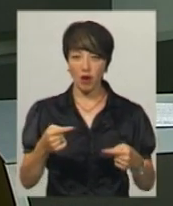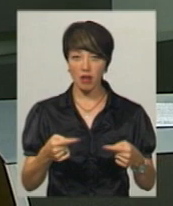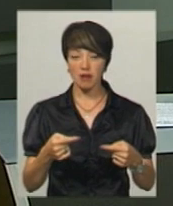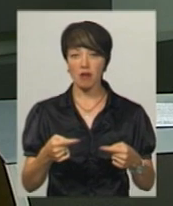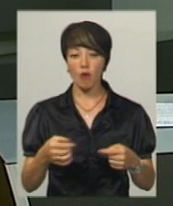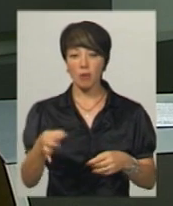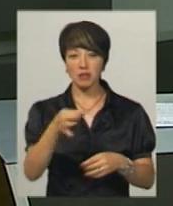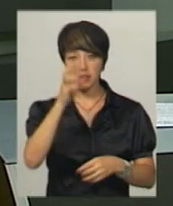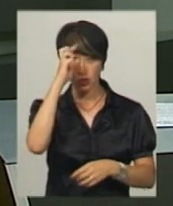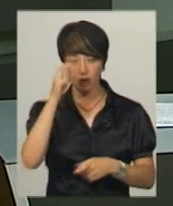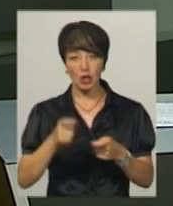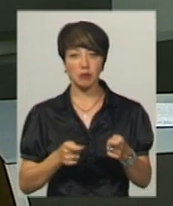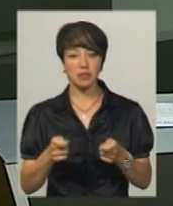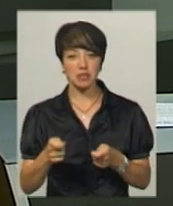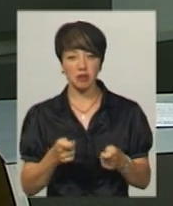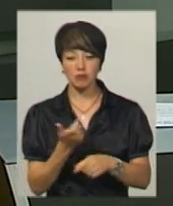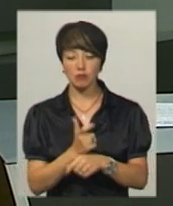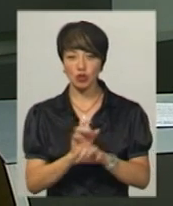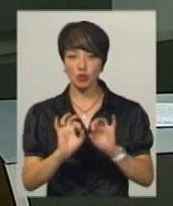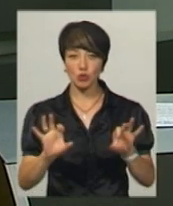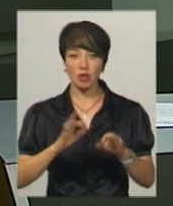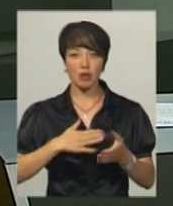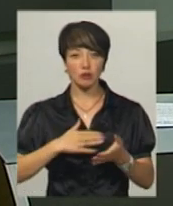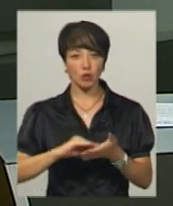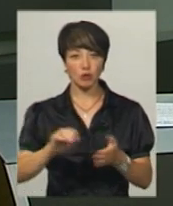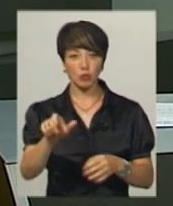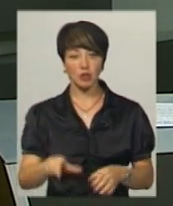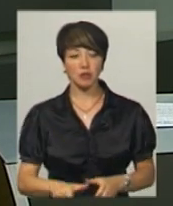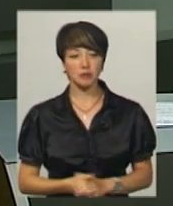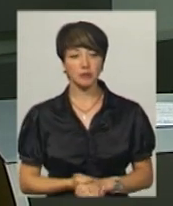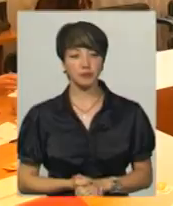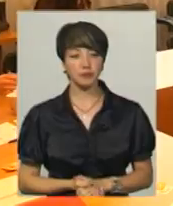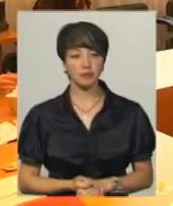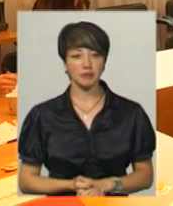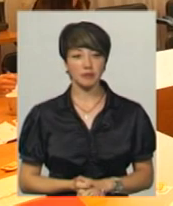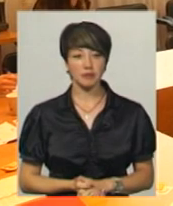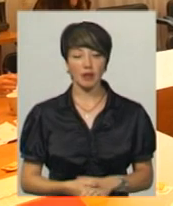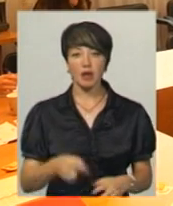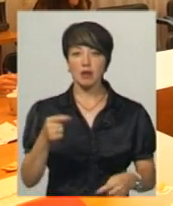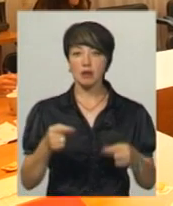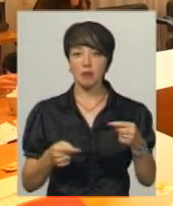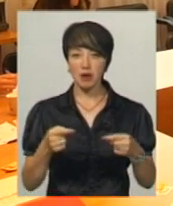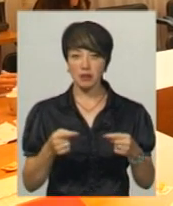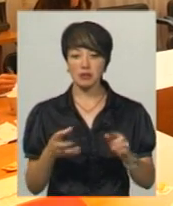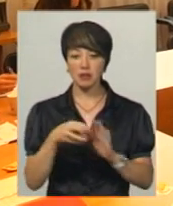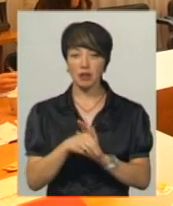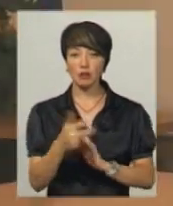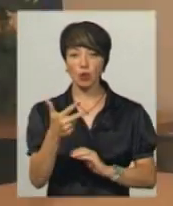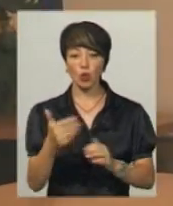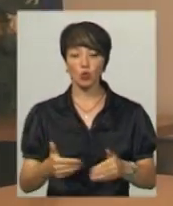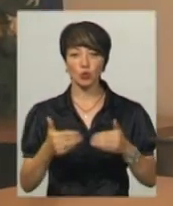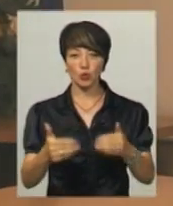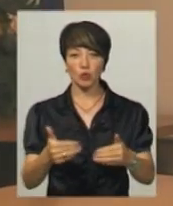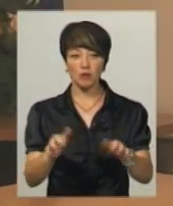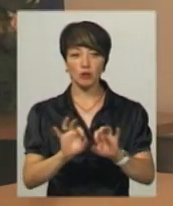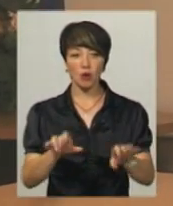у обласній державній адміністрації. Більше у сюжеті Андрія Гуменного. Дебатний турнір складається з трьох турів,